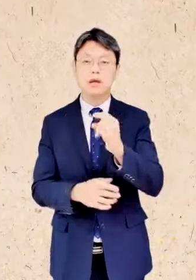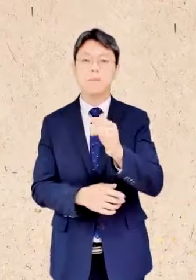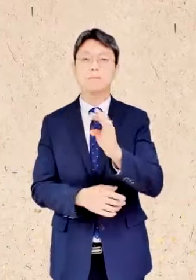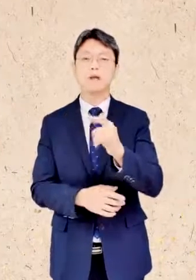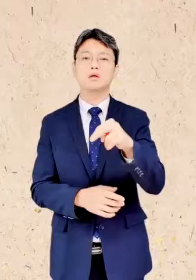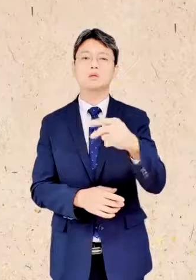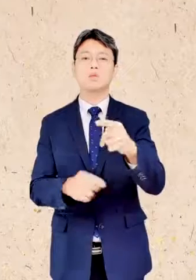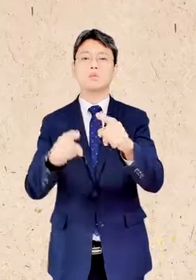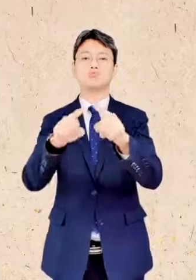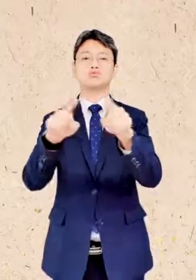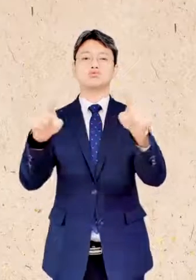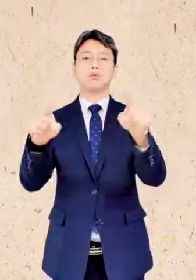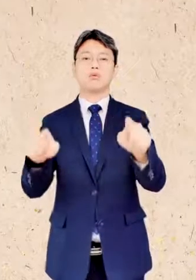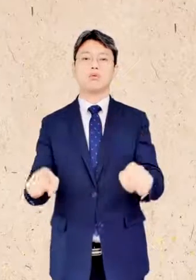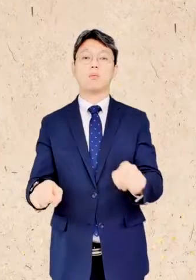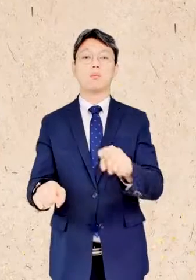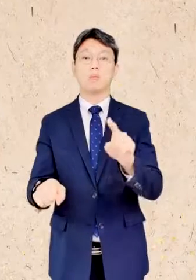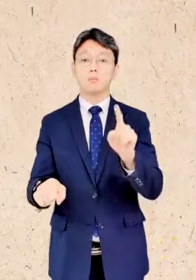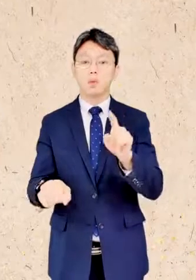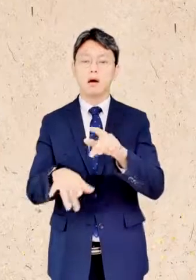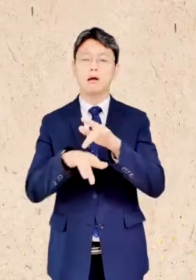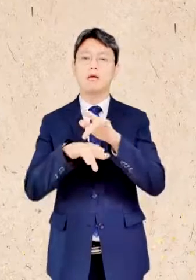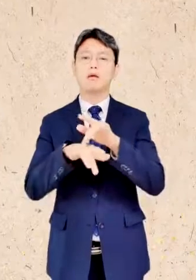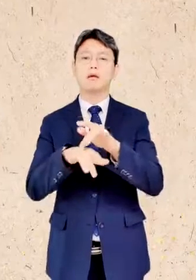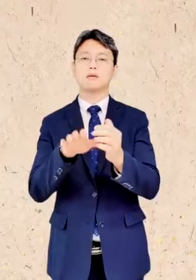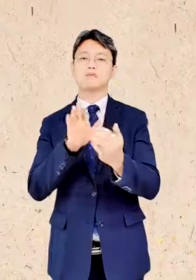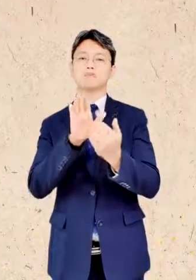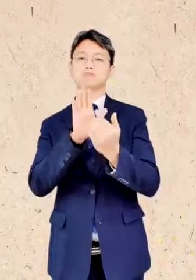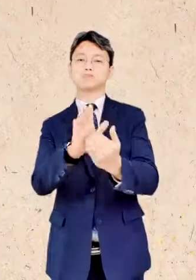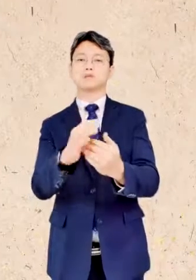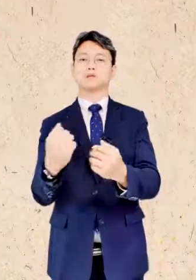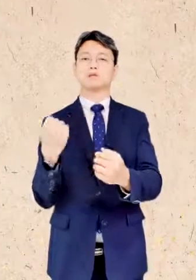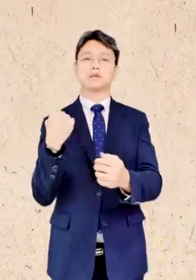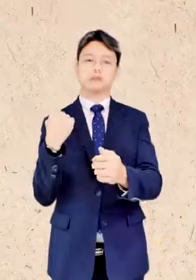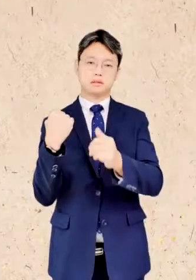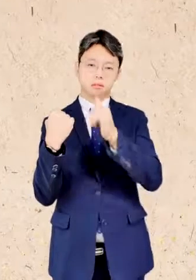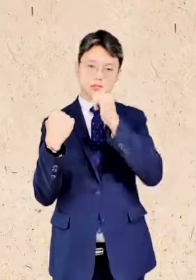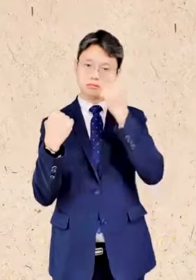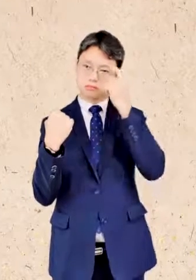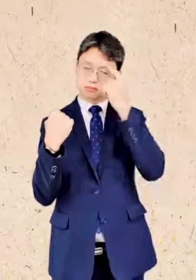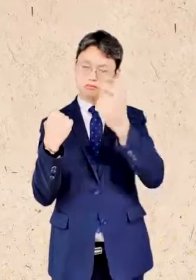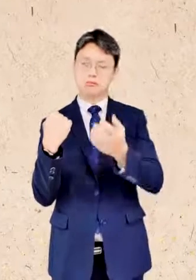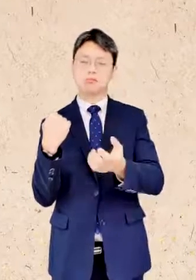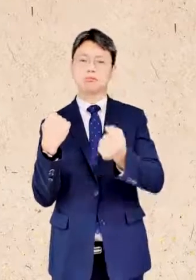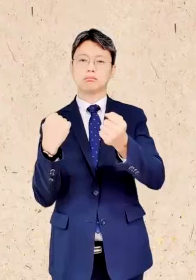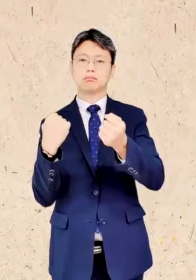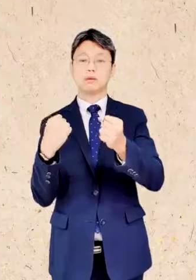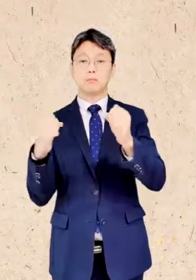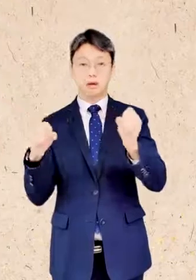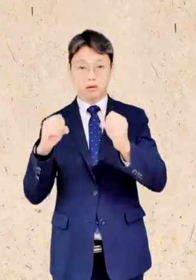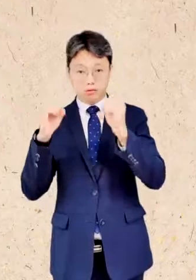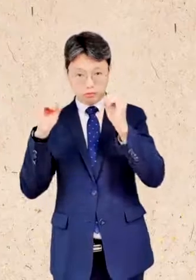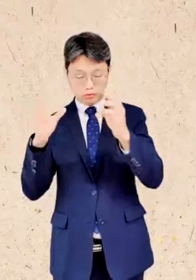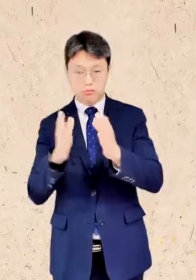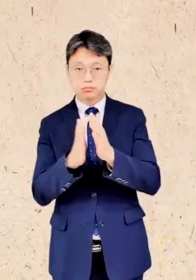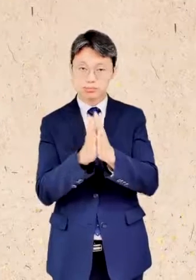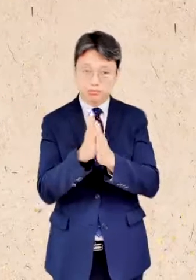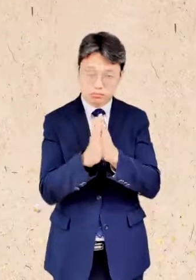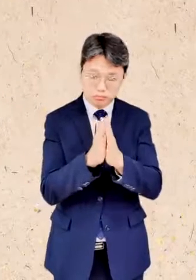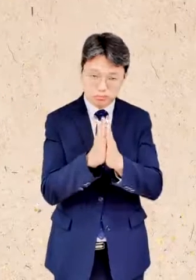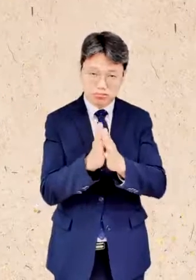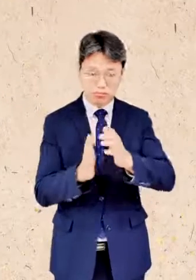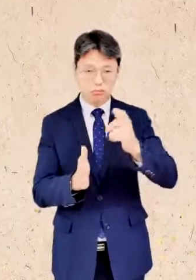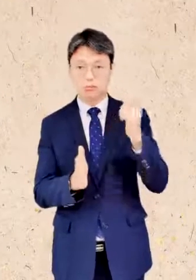것이 이른바 에베소 문서였는데 이 문서들은 악령을 막아주는 힘이 있다고 생각했었습니다. 이렇게